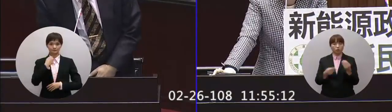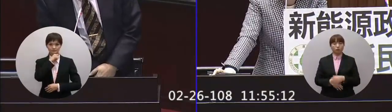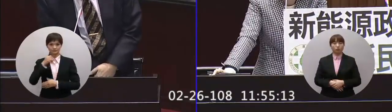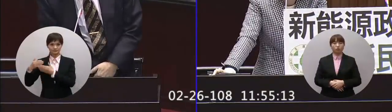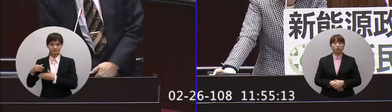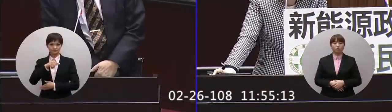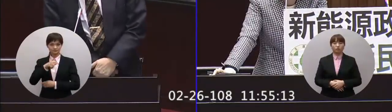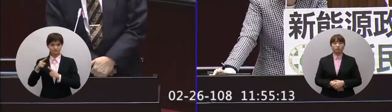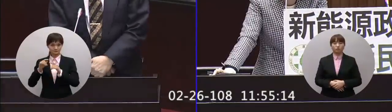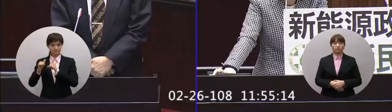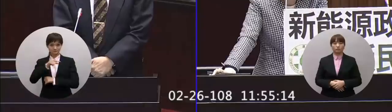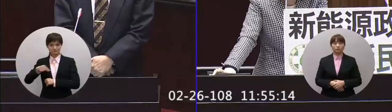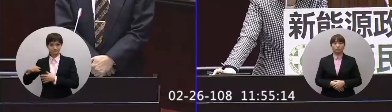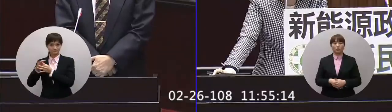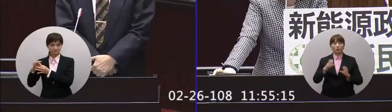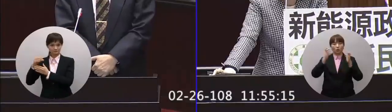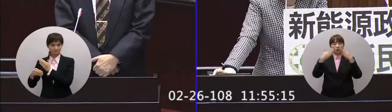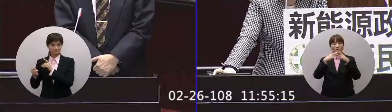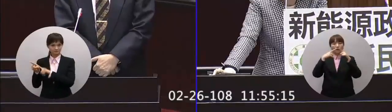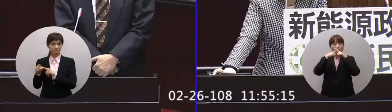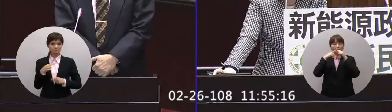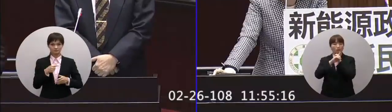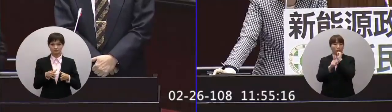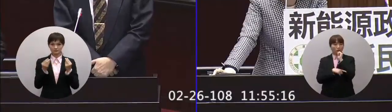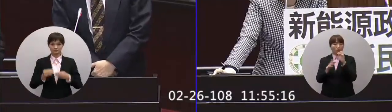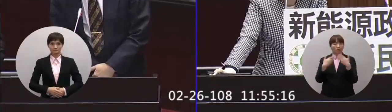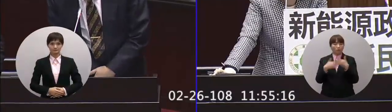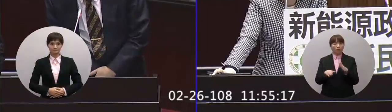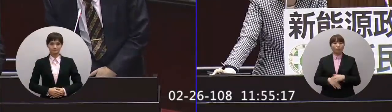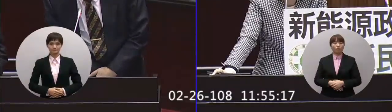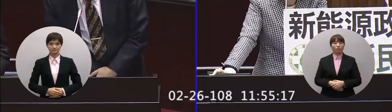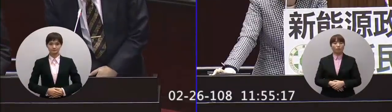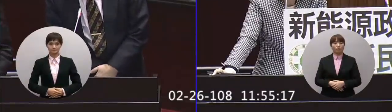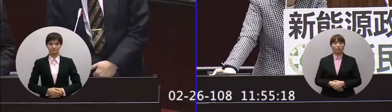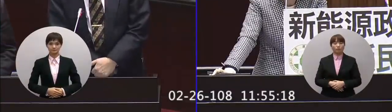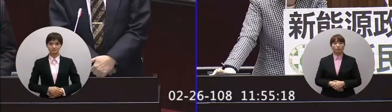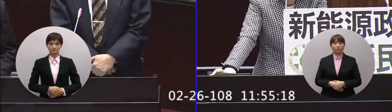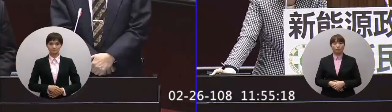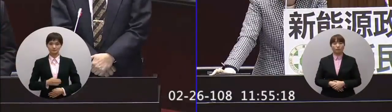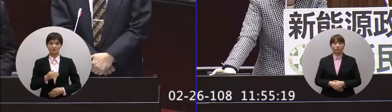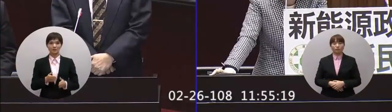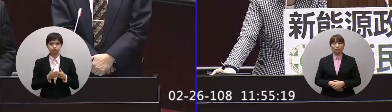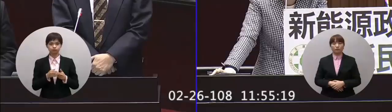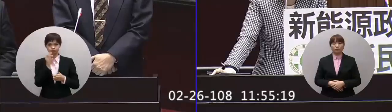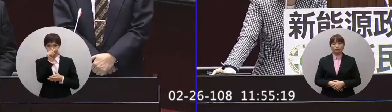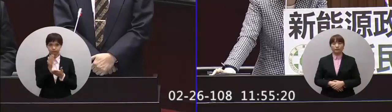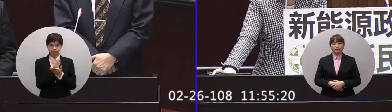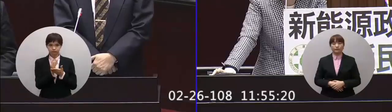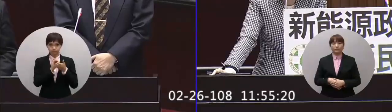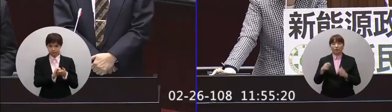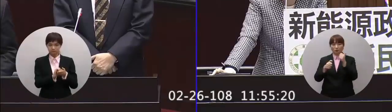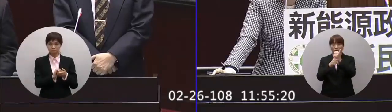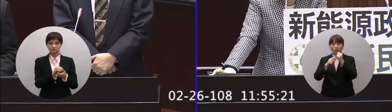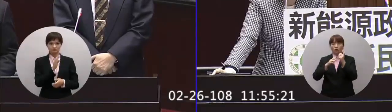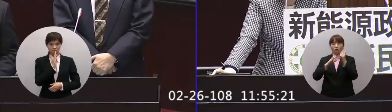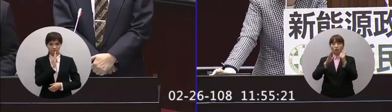关系条例，我这边不用。 那国家机密保护法呢？ 他一定有特别的去认定才算是， 所以副